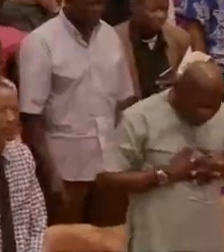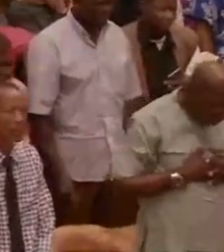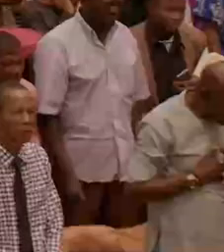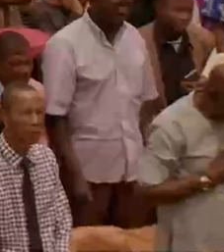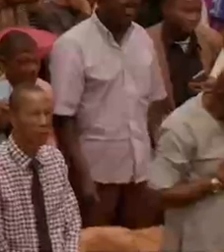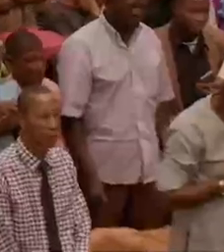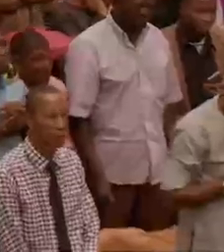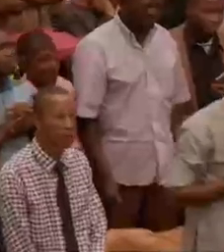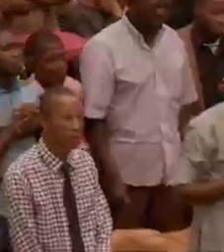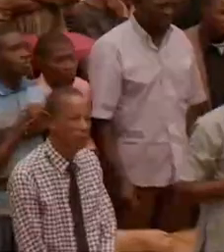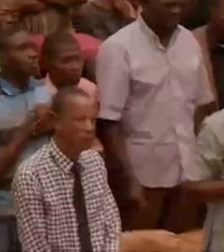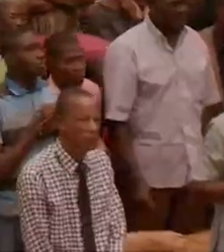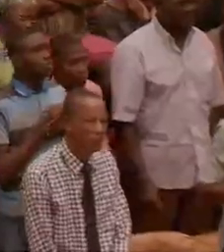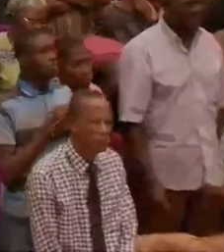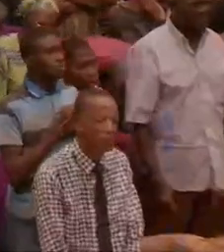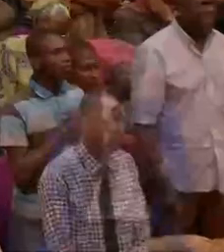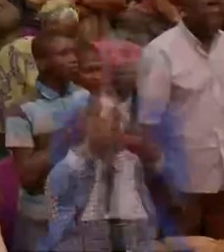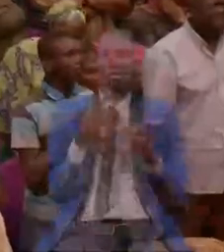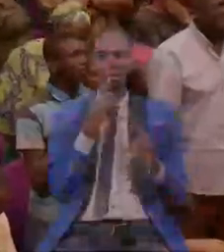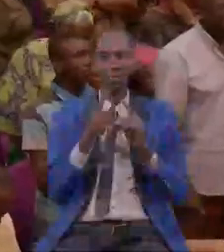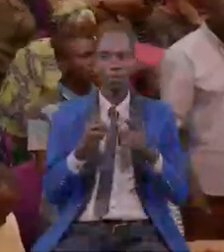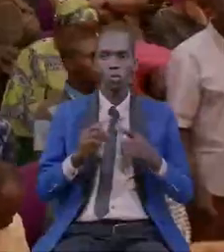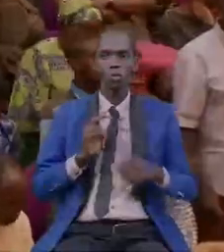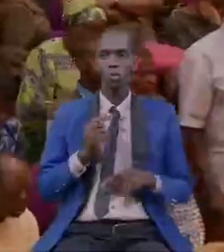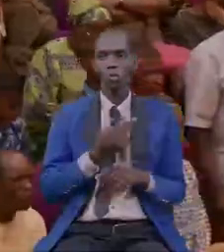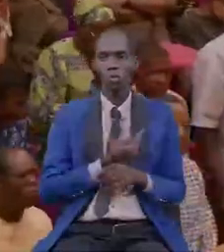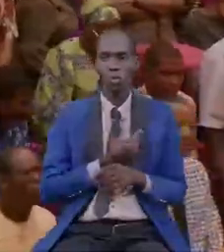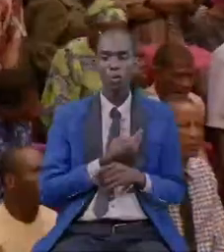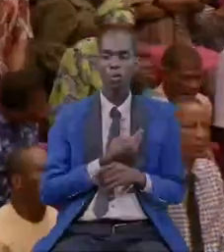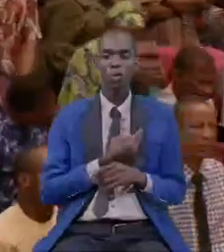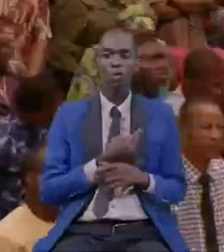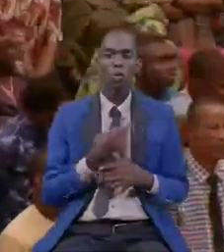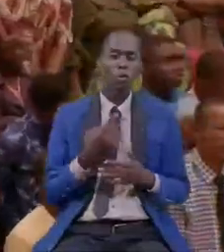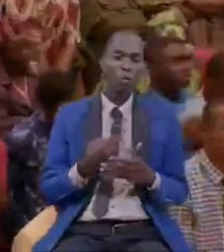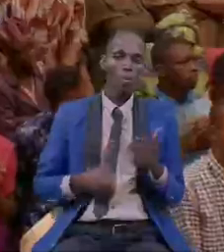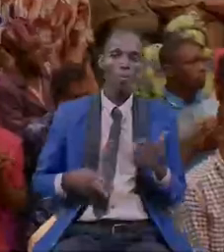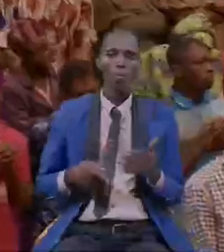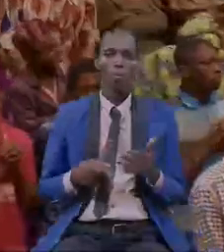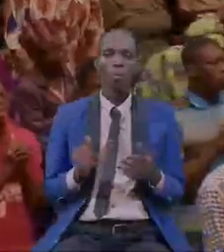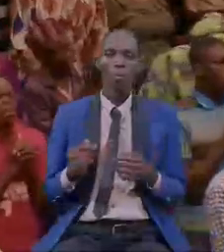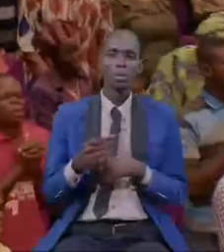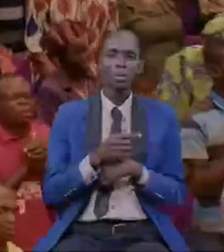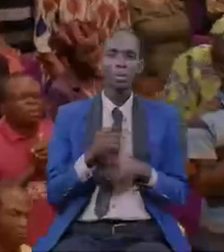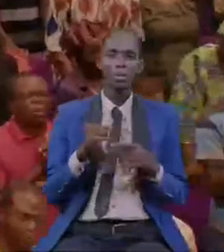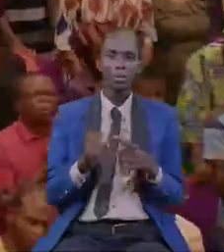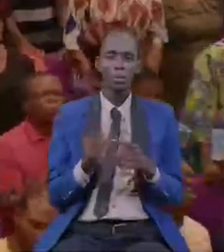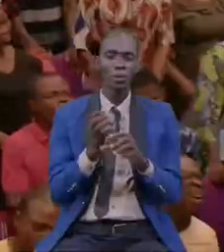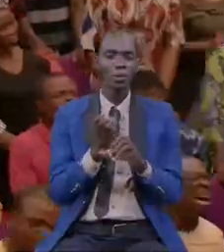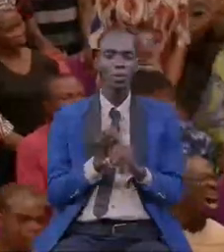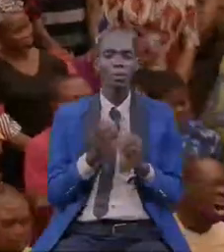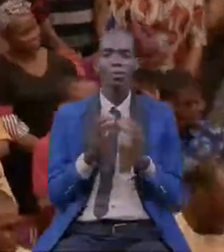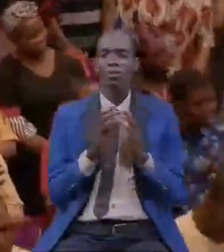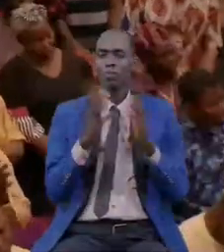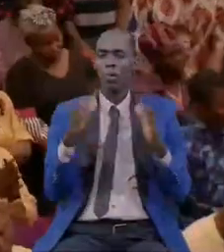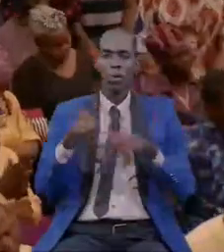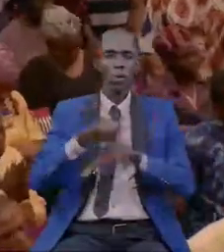Seigneur nous a parlé quel jour de recevoir une telle parole bénie de la part